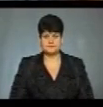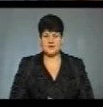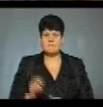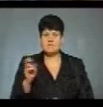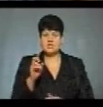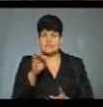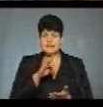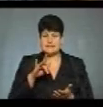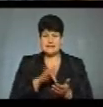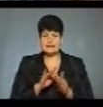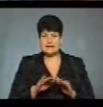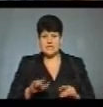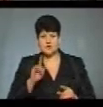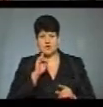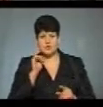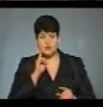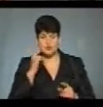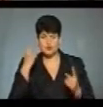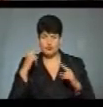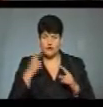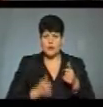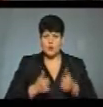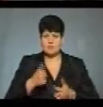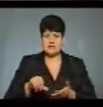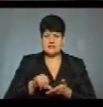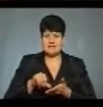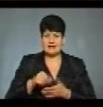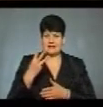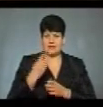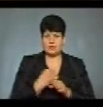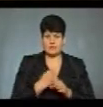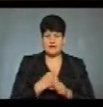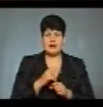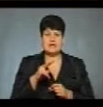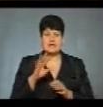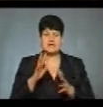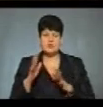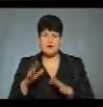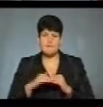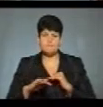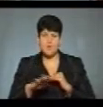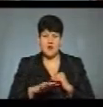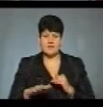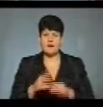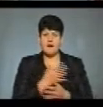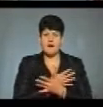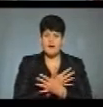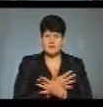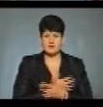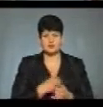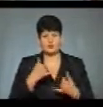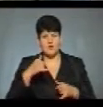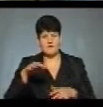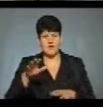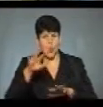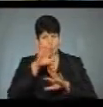Бережанський центр дитячої та юнацької творчості на конкурсі представляє три роботи: «Лісова поляна», «Ангел», «Чудові олені». Їх репрезентує вихованка